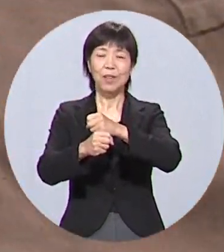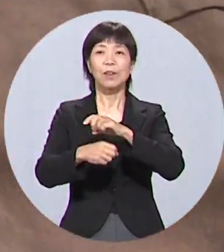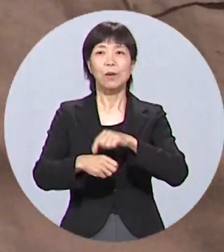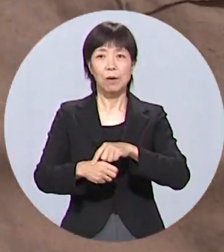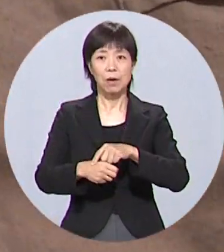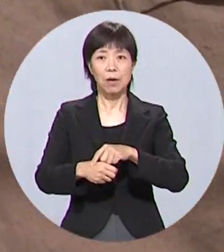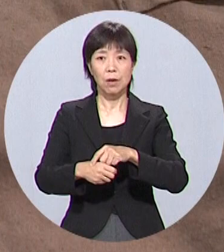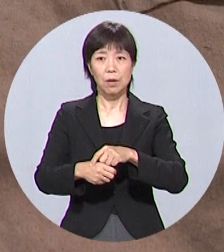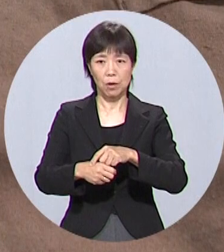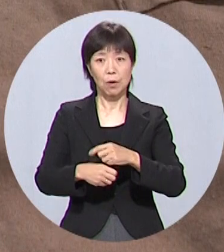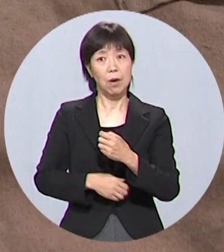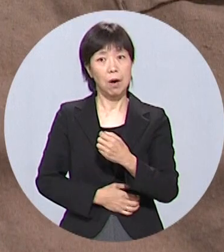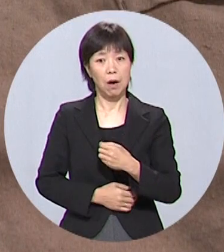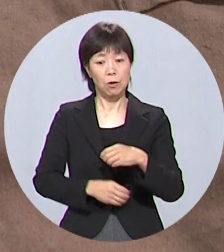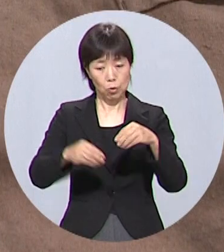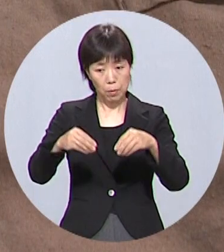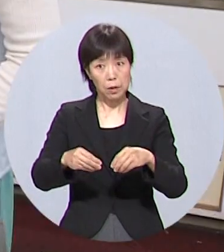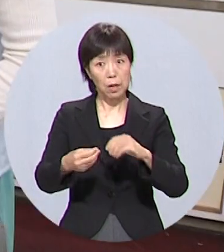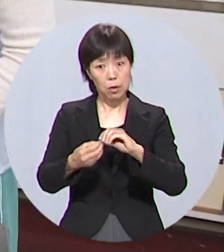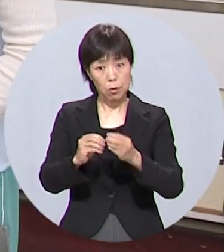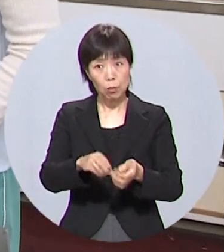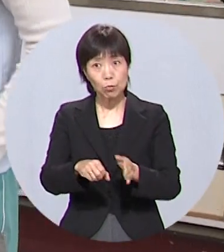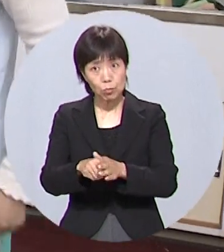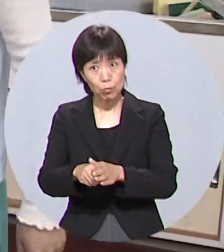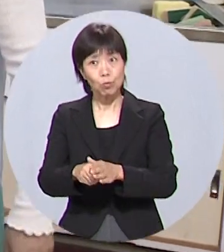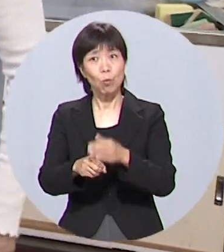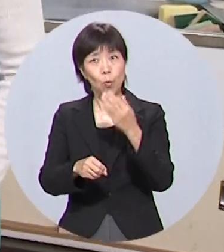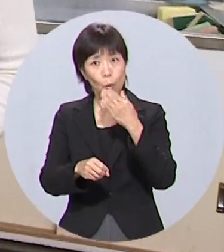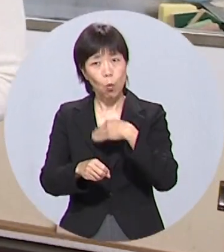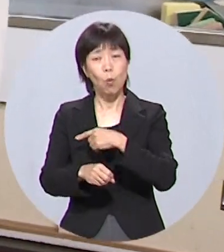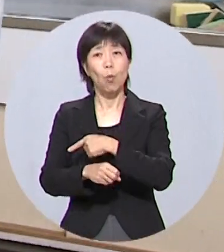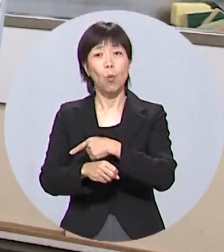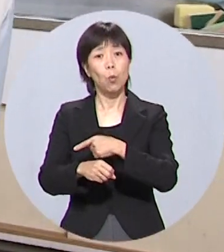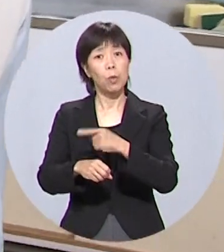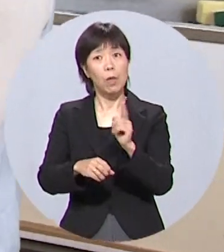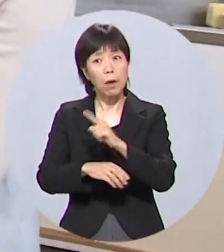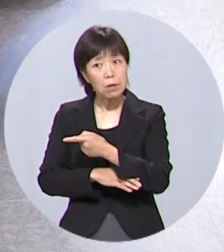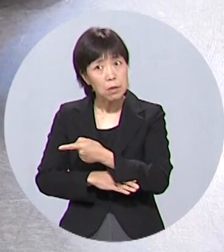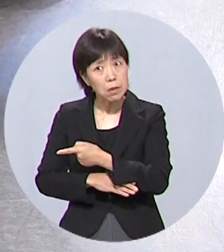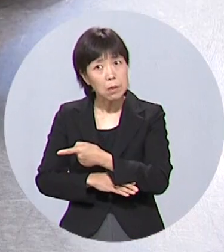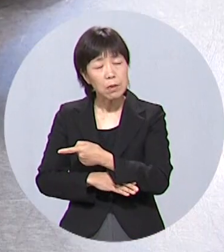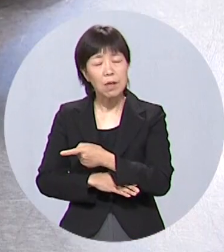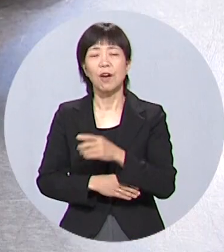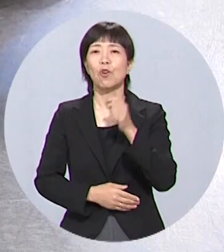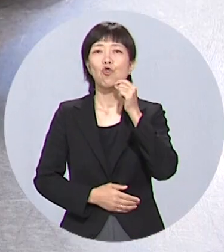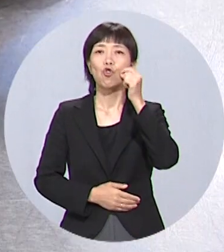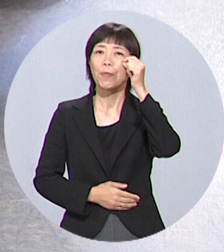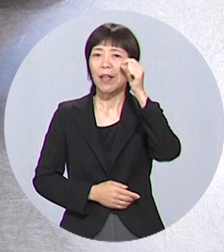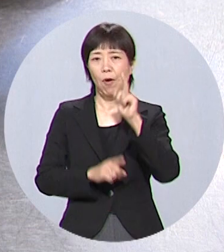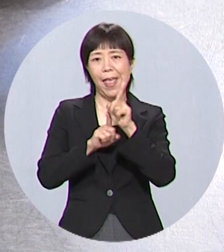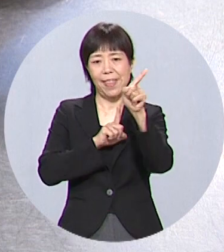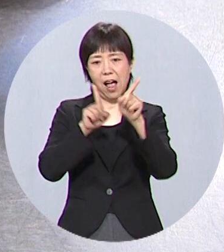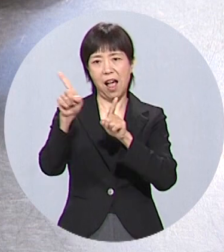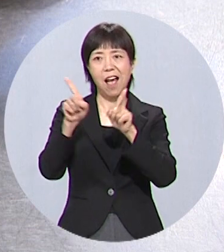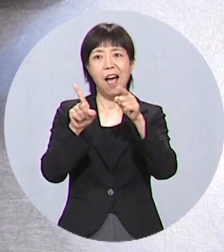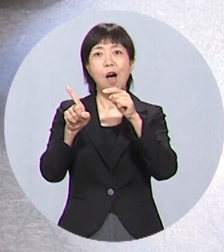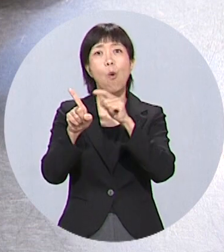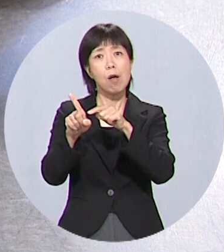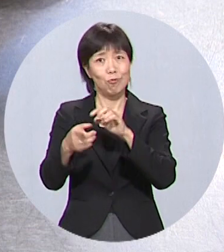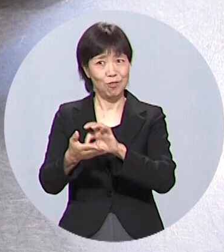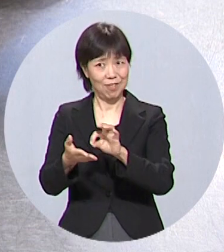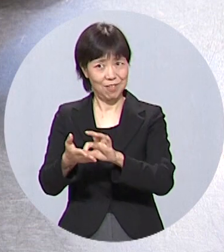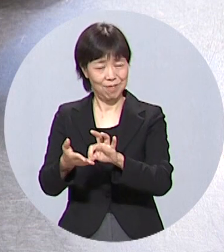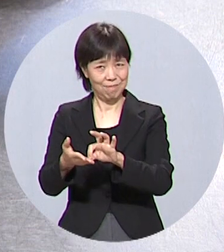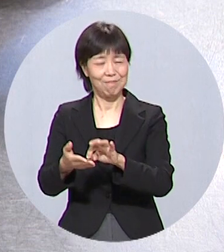白だったのにこう染められたんですね。は い、これです。 これは何ですか？は い、梅の枝です。 あ、枝で。 は